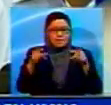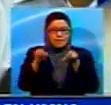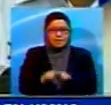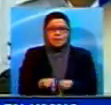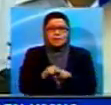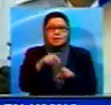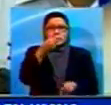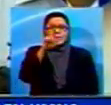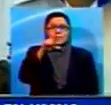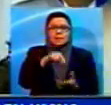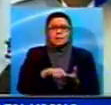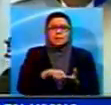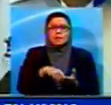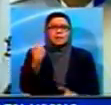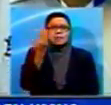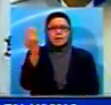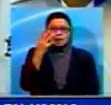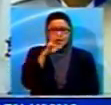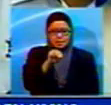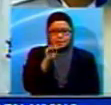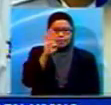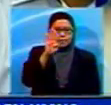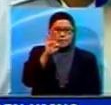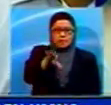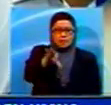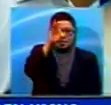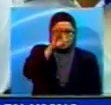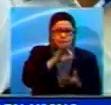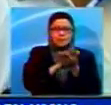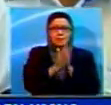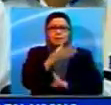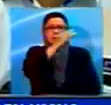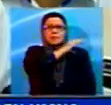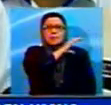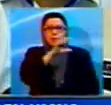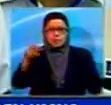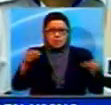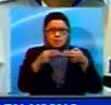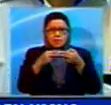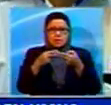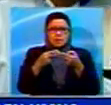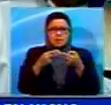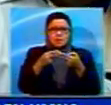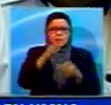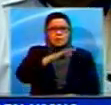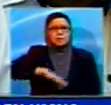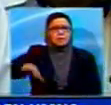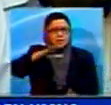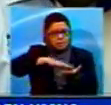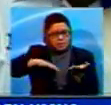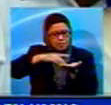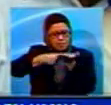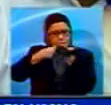kebiasaannya menteri besar yang dilantik sebagai pengerusi Perhubungan dan rata-rata dari segi perbincangan saya bersama